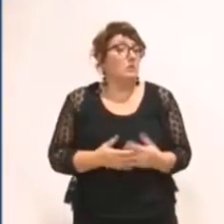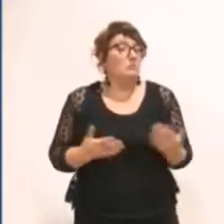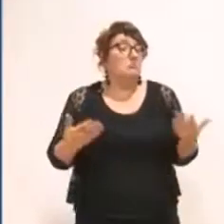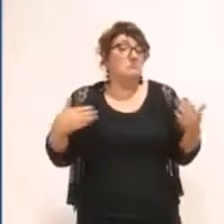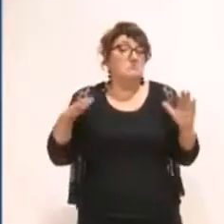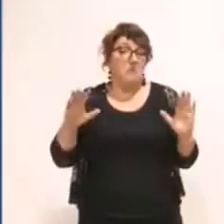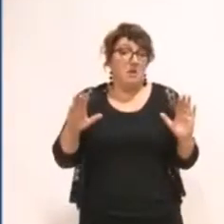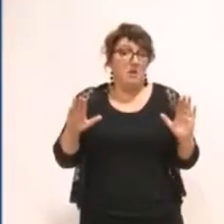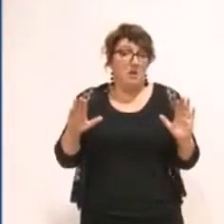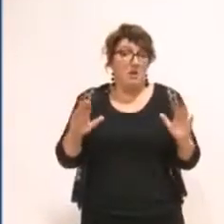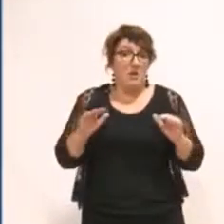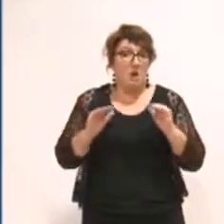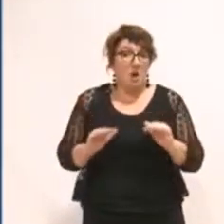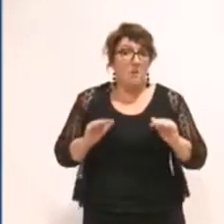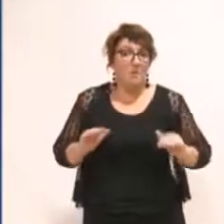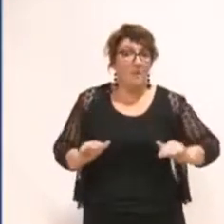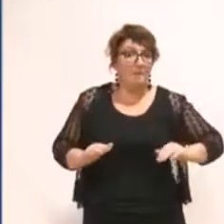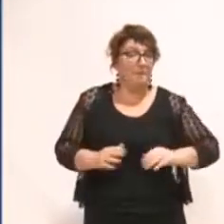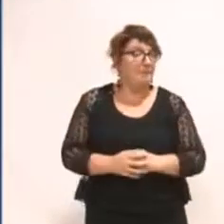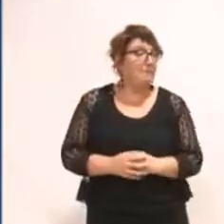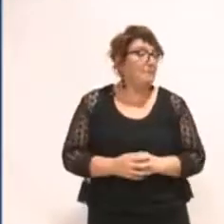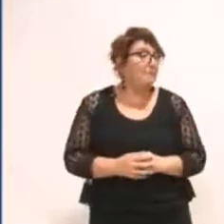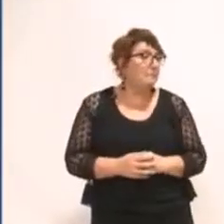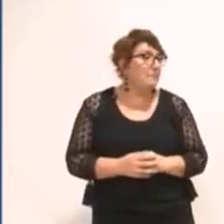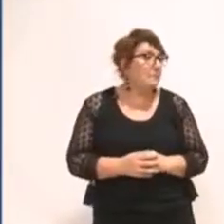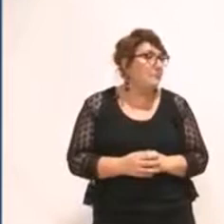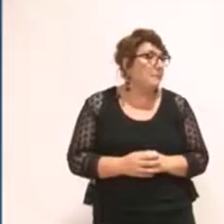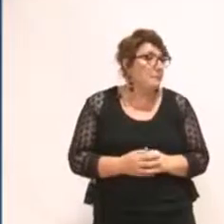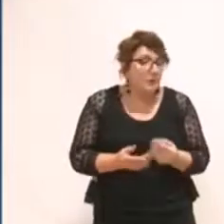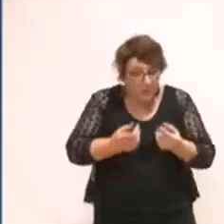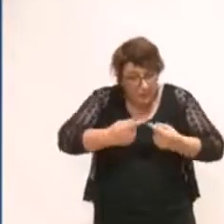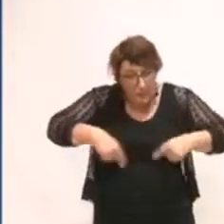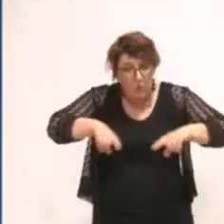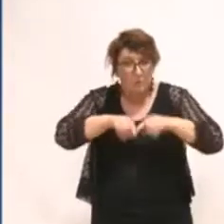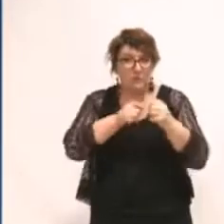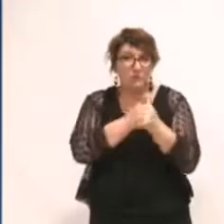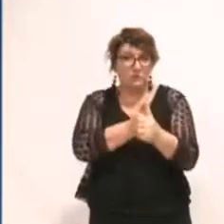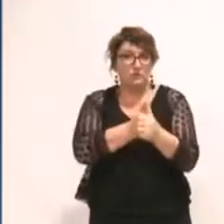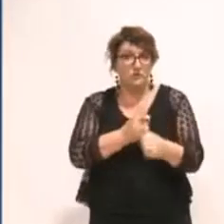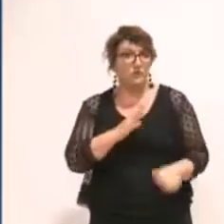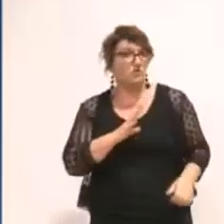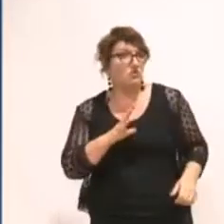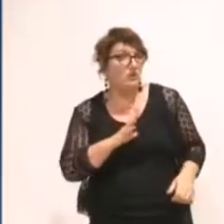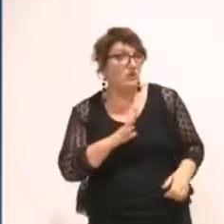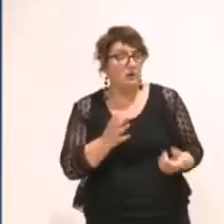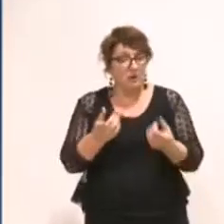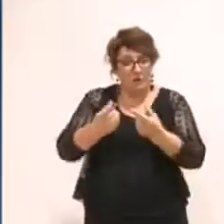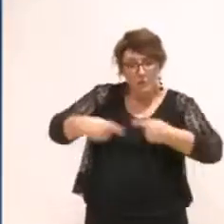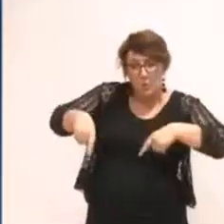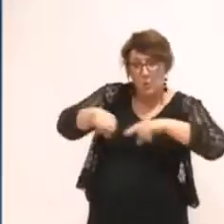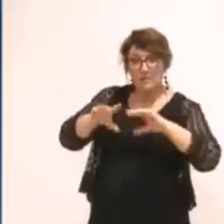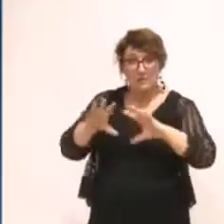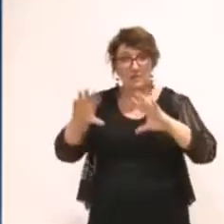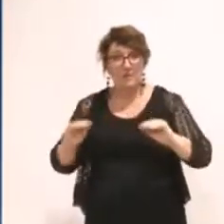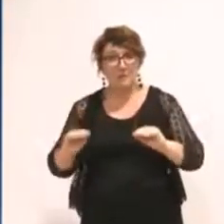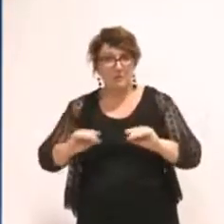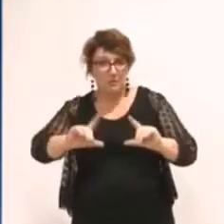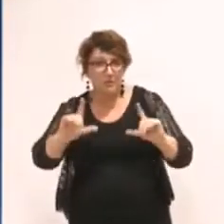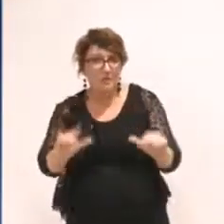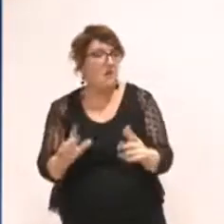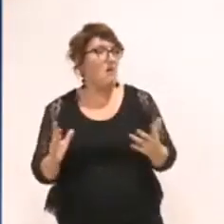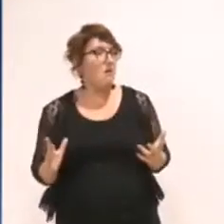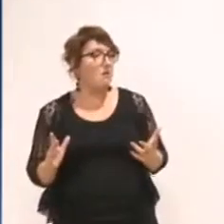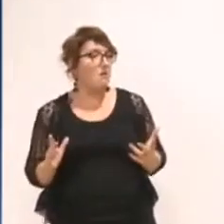Mais quand même, il y a des comités de suivi. Il y a des comités d'habitants. Je veux dire,